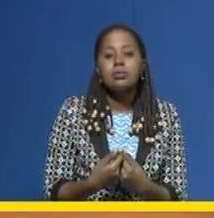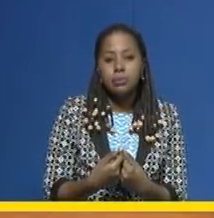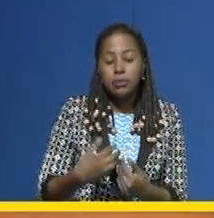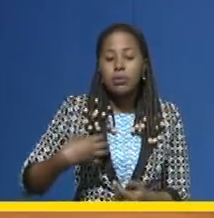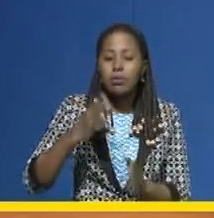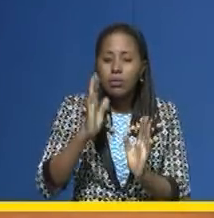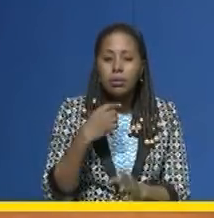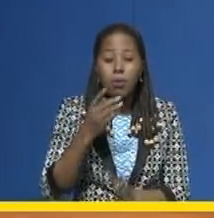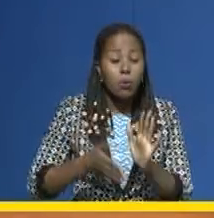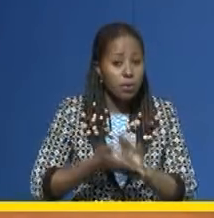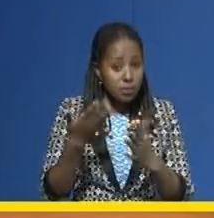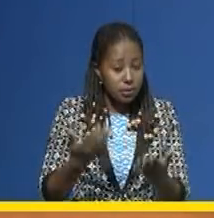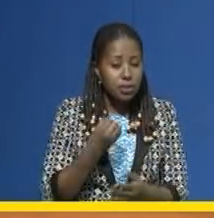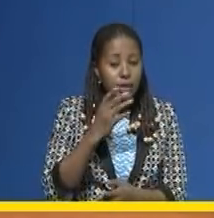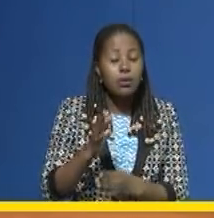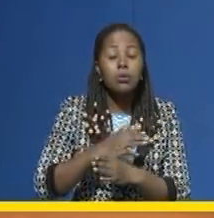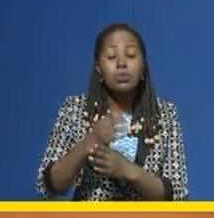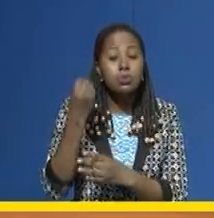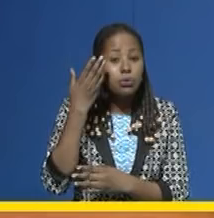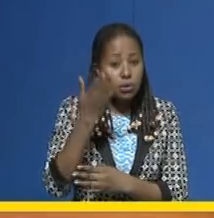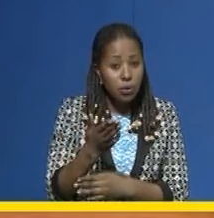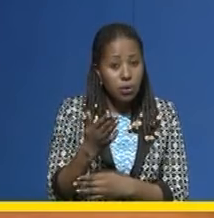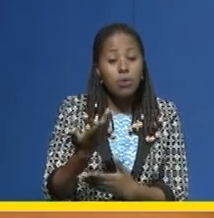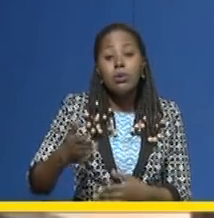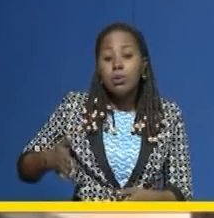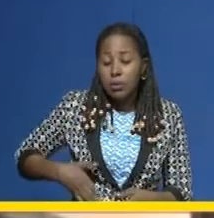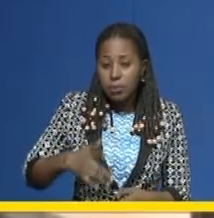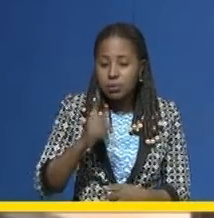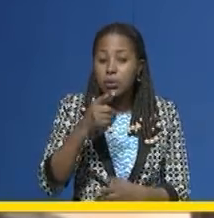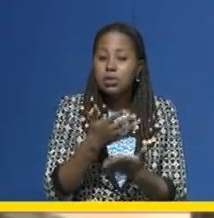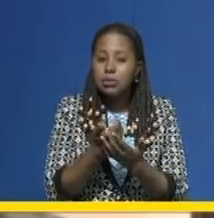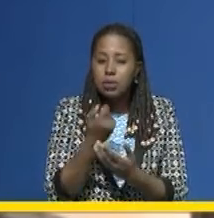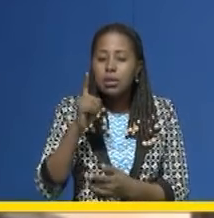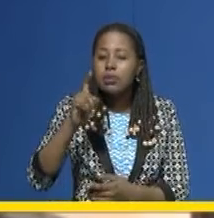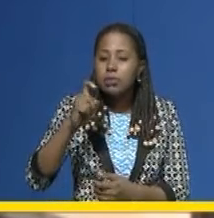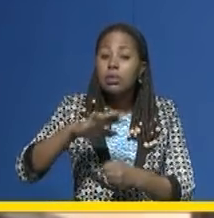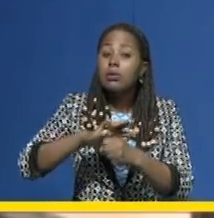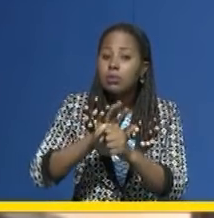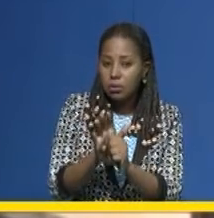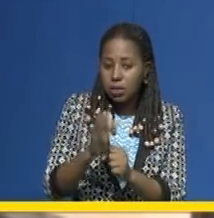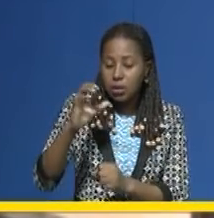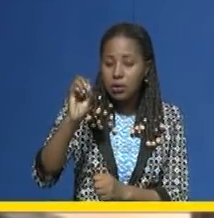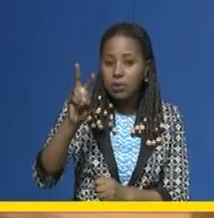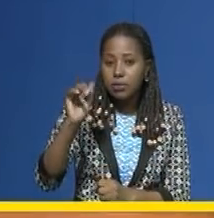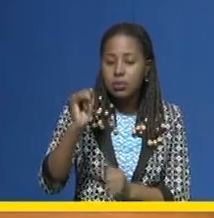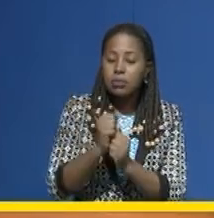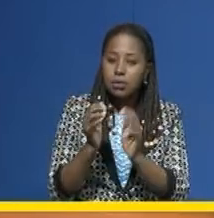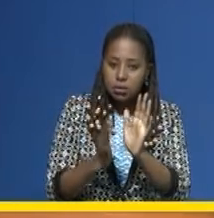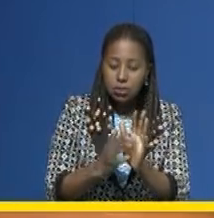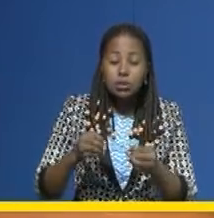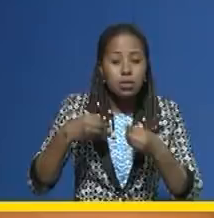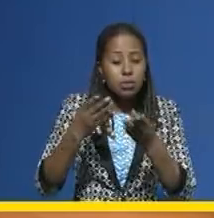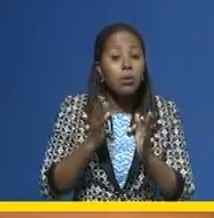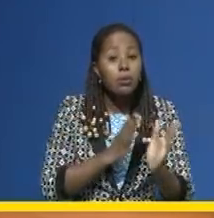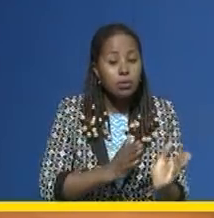Waziri Mkuu amesema kuanzia sasa taarifa kuhusu ugonjwa huo, homa ya mapafu unaosababishwa na virusi vya corona COVID-19, zitatolewa